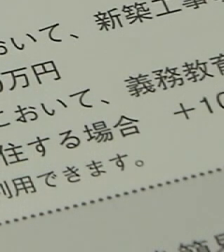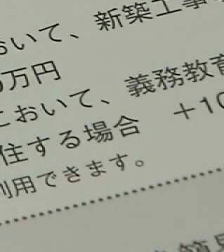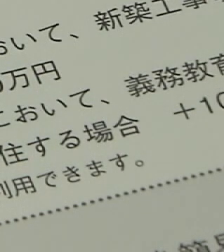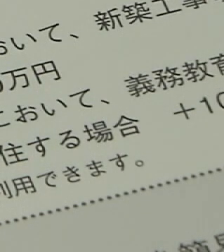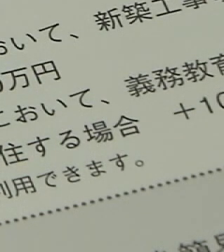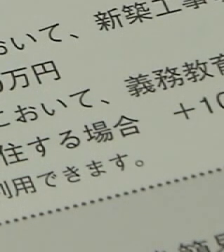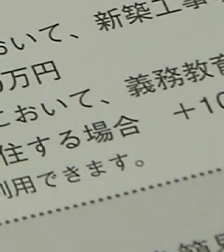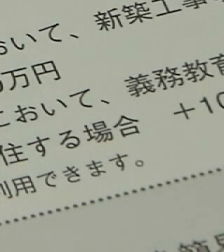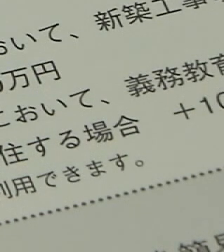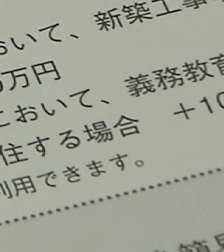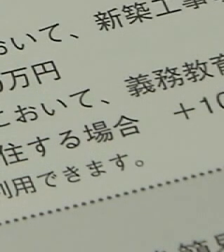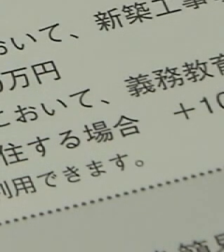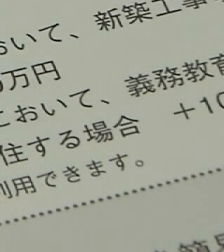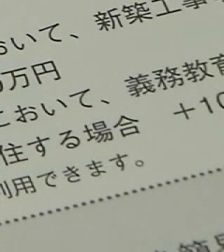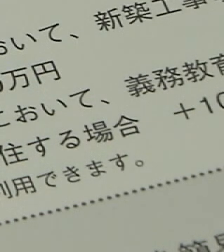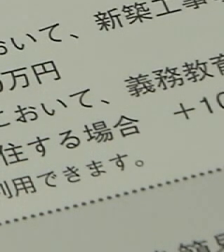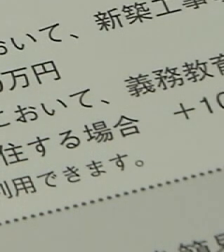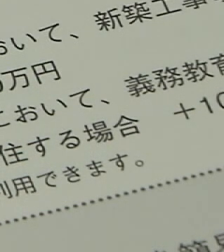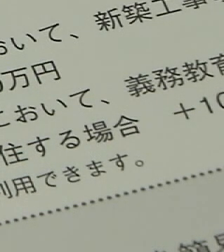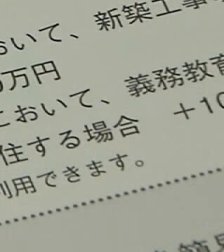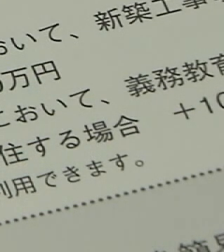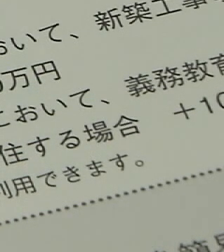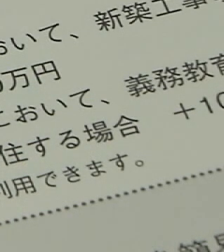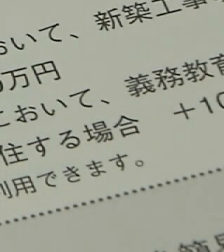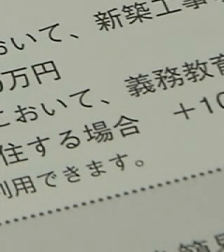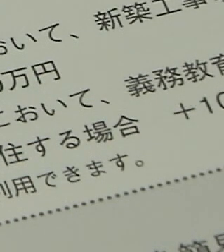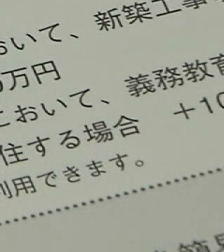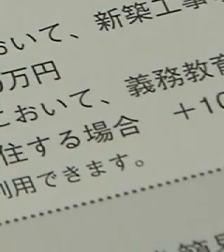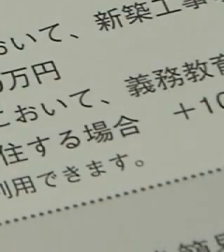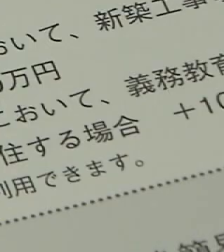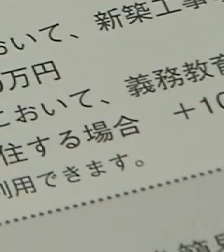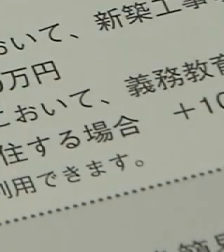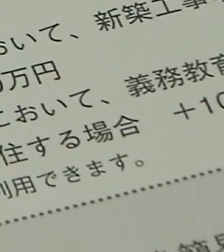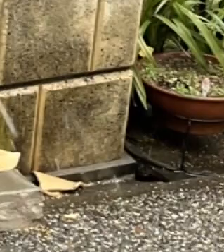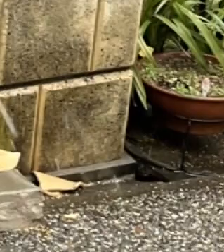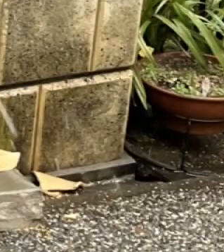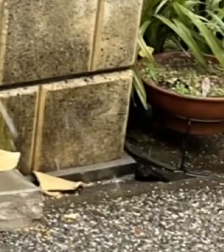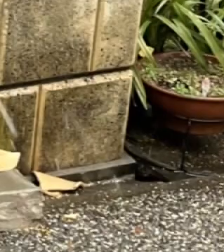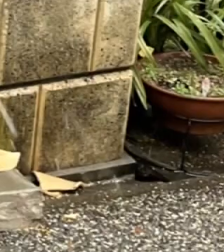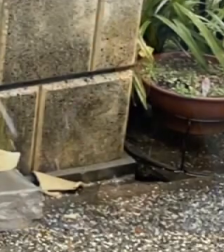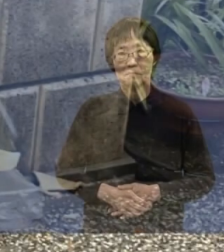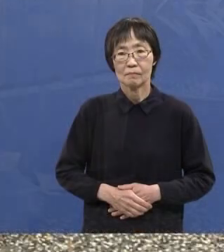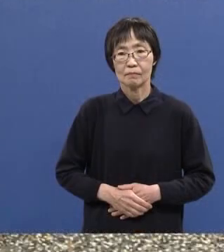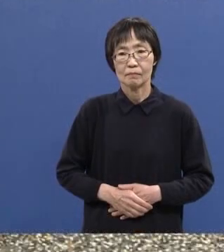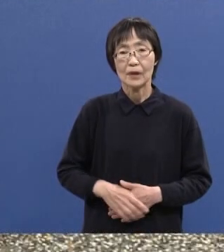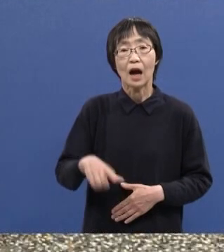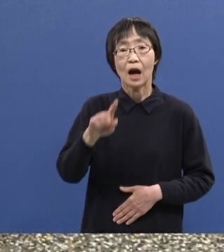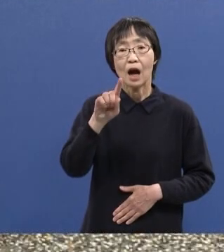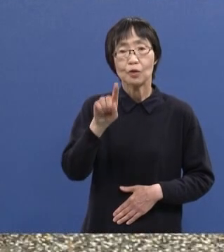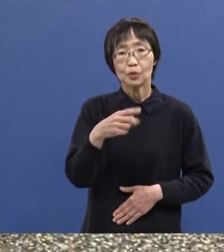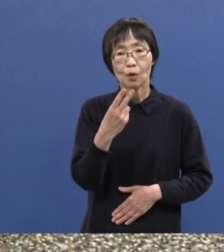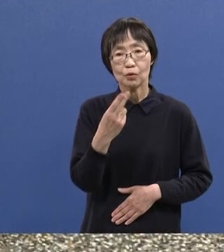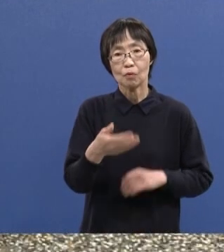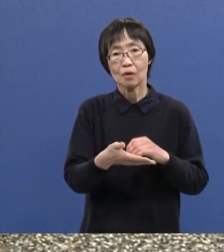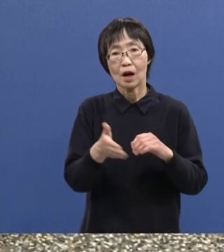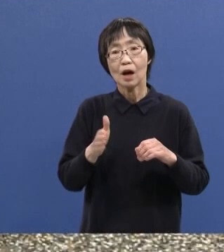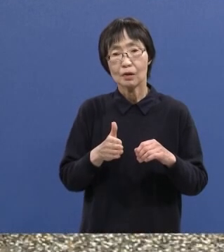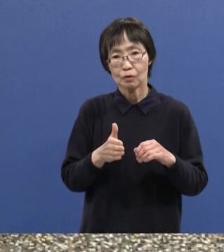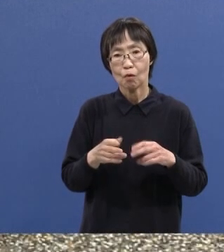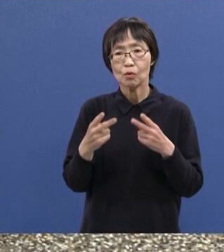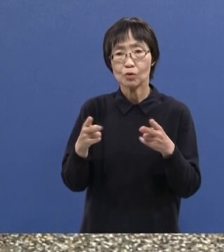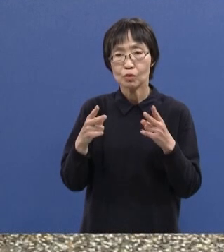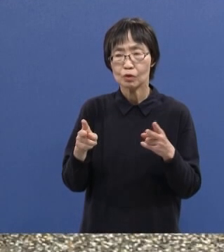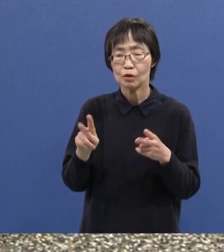の補助が受けられるので、費用負担が大きく軽減されますね。それから、能登半島地震のニュースで